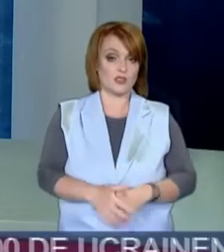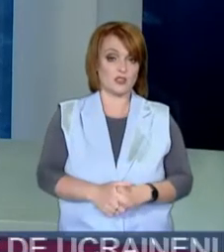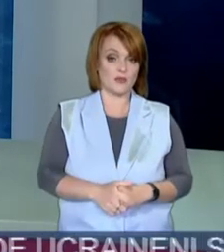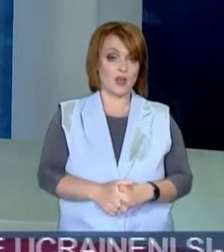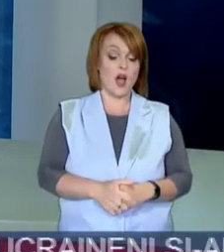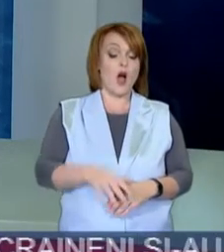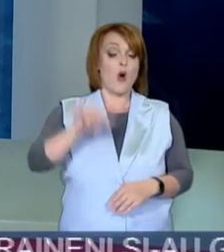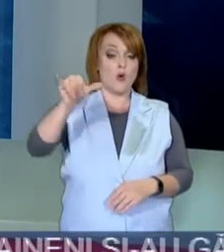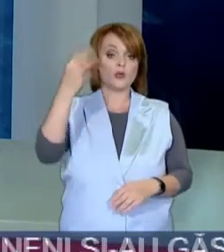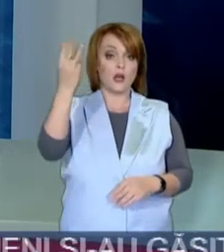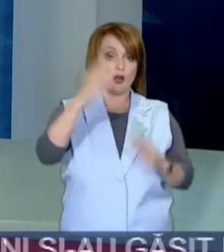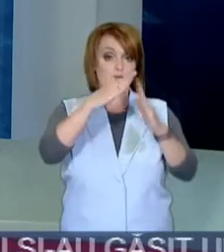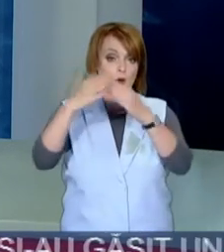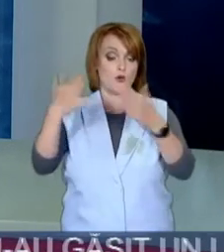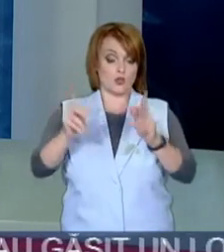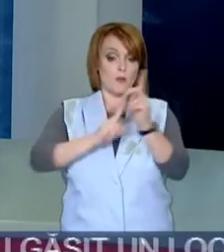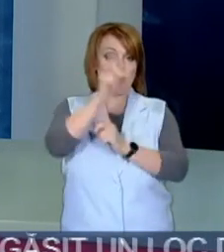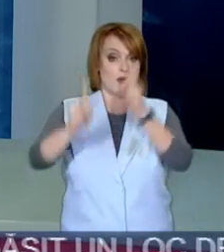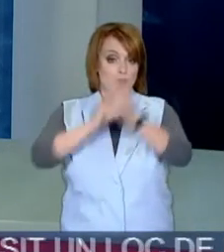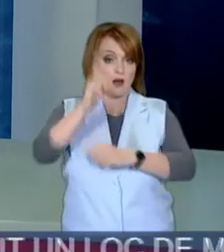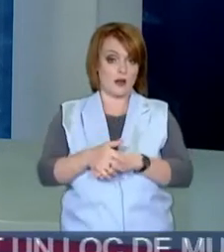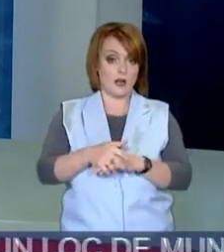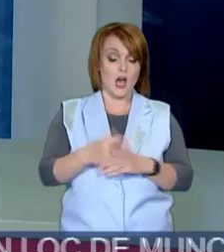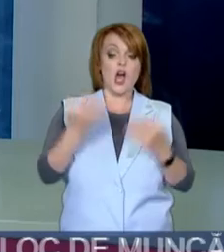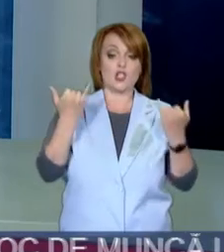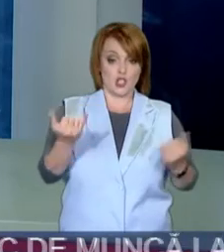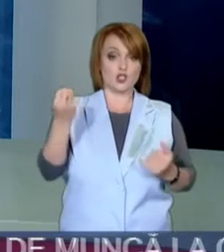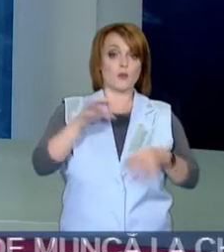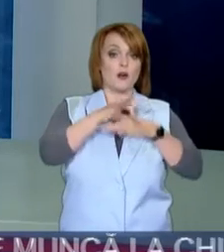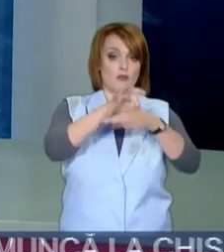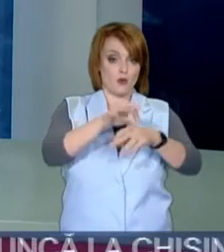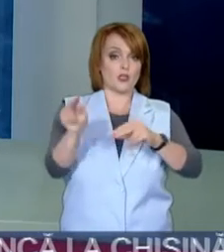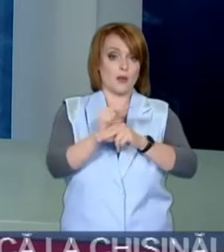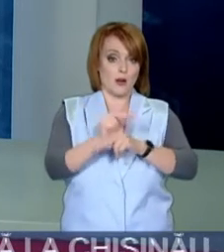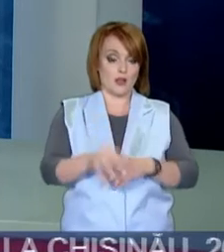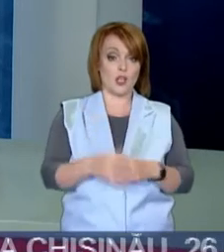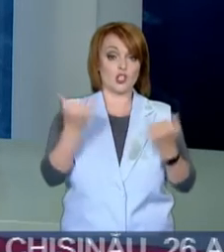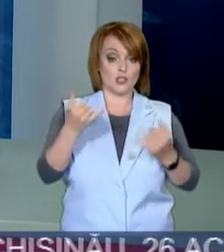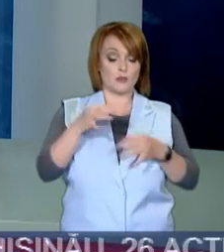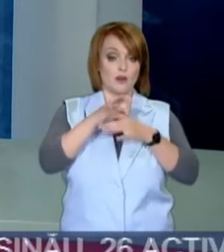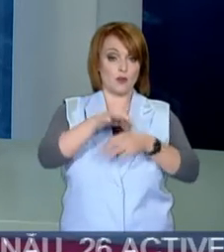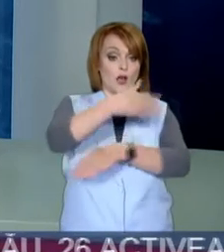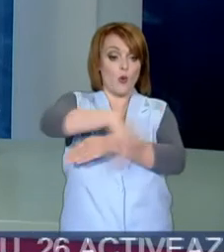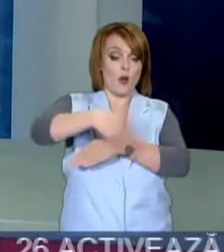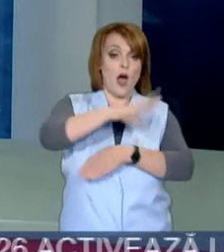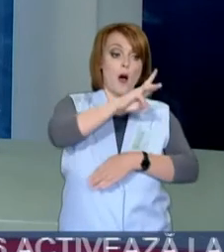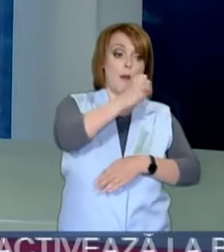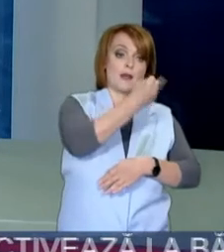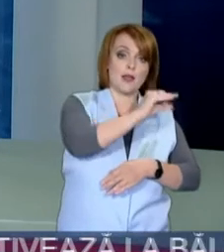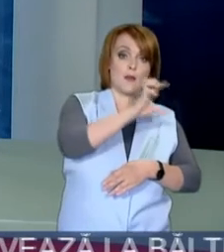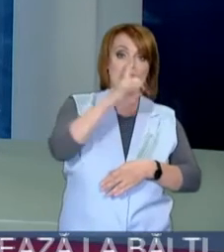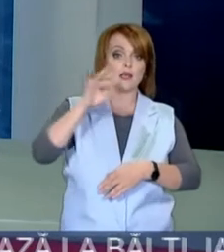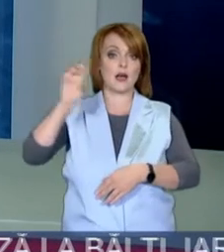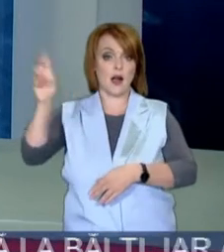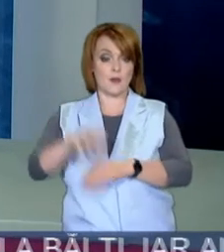fost schimbată ardezia. În prezent, lucrările sunt efectuate la una din clădirile de pe strada Matei Basarab din capitală, însă locuitorii